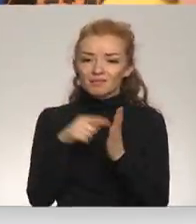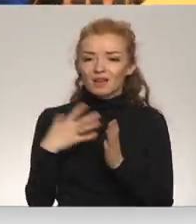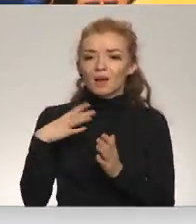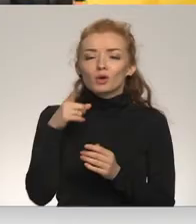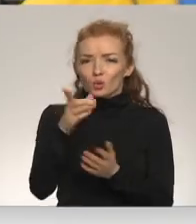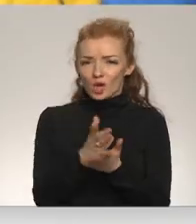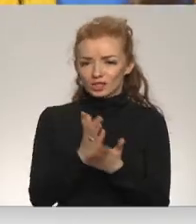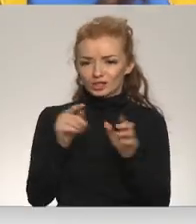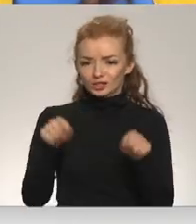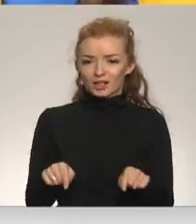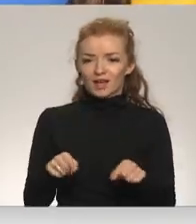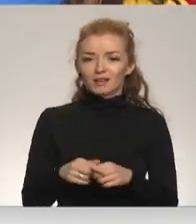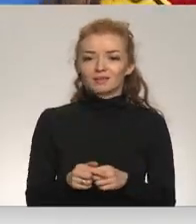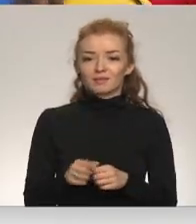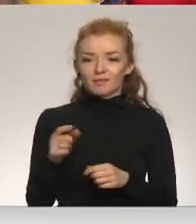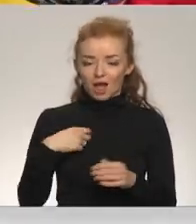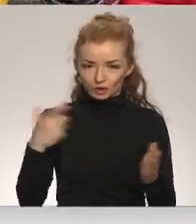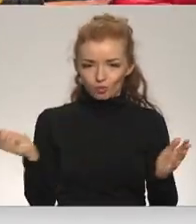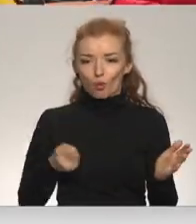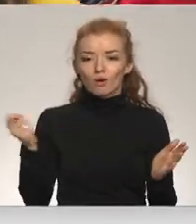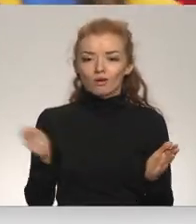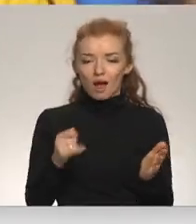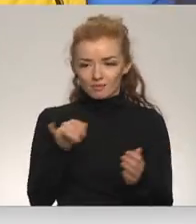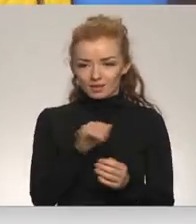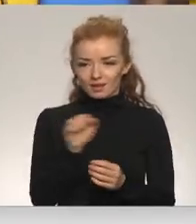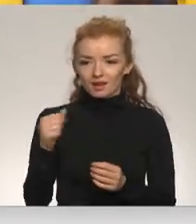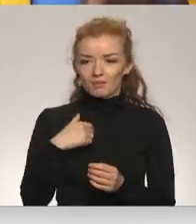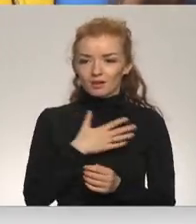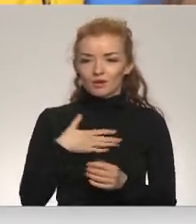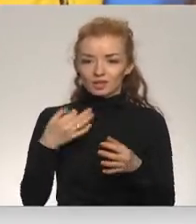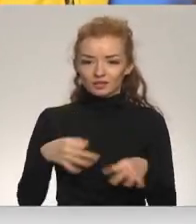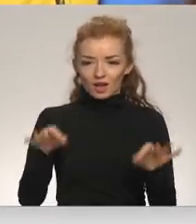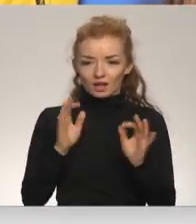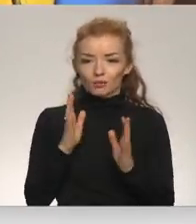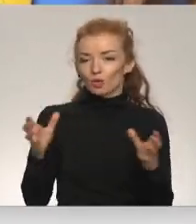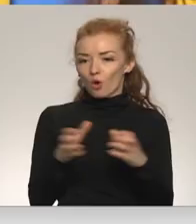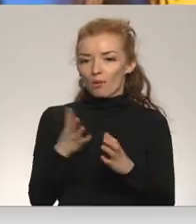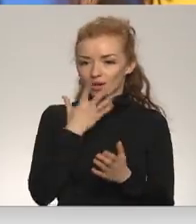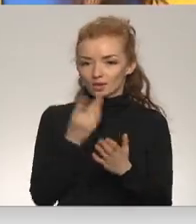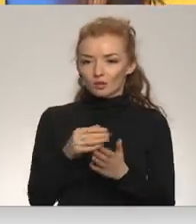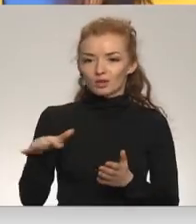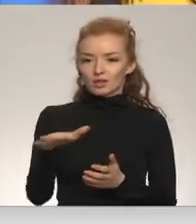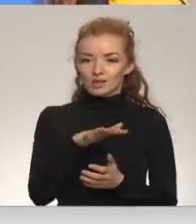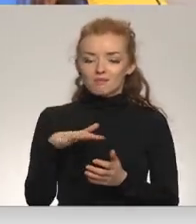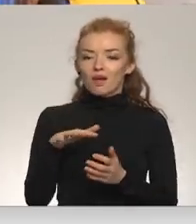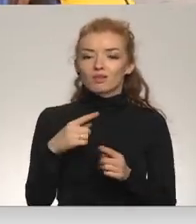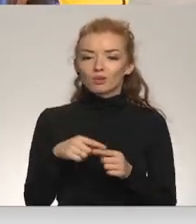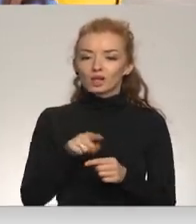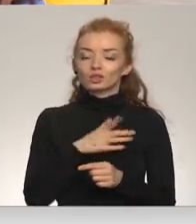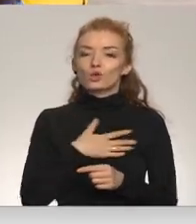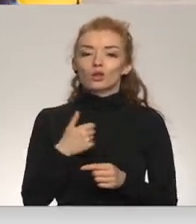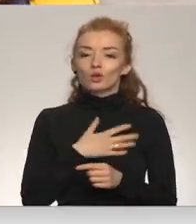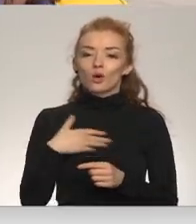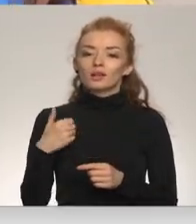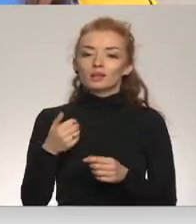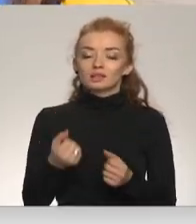un tu esi atnākusi arī ar bungām? Jā, esmu atnākusi ar bungām. Man ir ļoti svarīgi pašlaik būt ar savu ģimeni. Apkārt, un šis ir ļoti, ļoti, jums